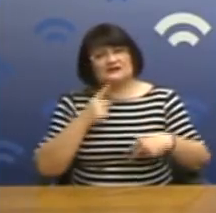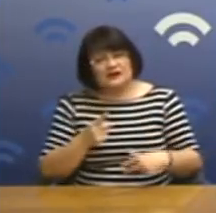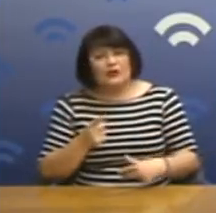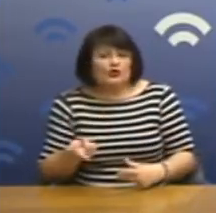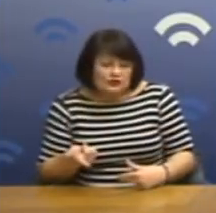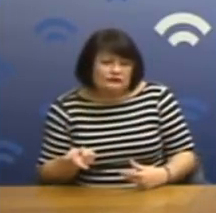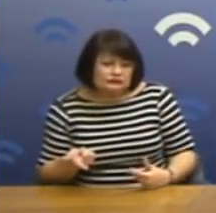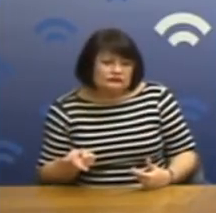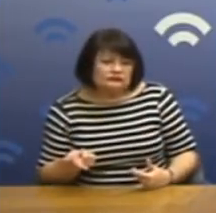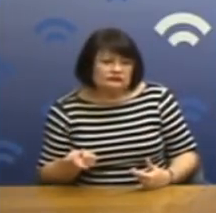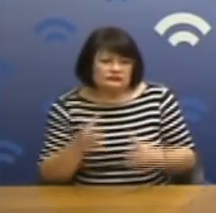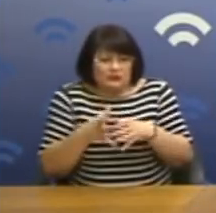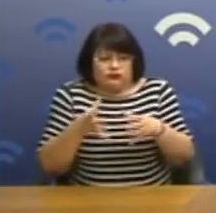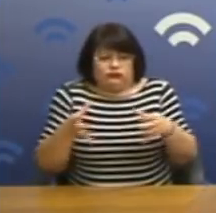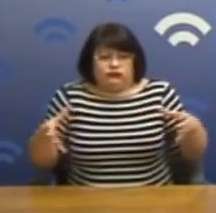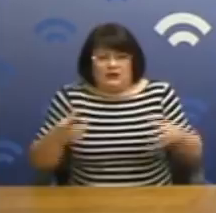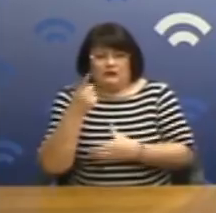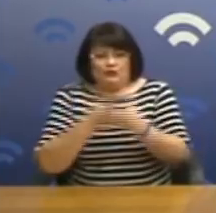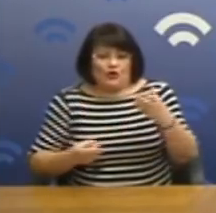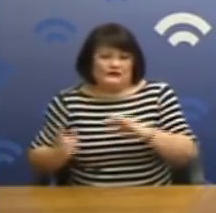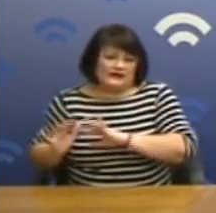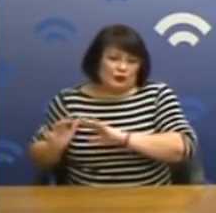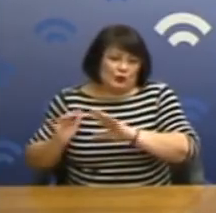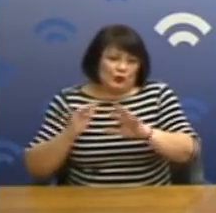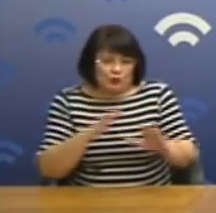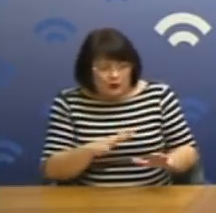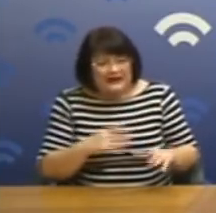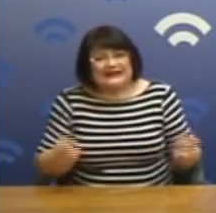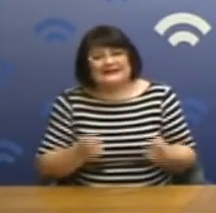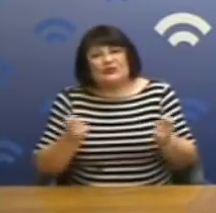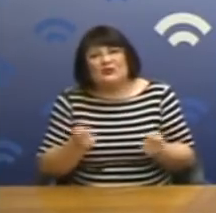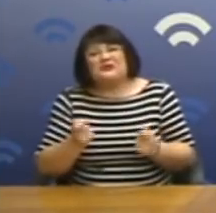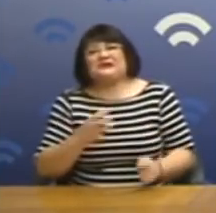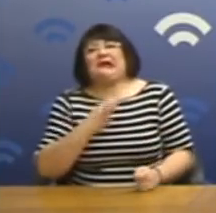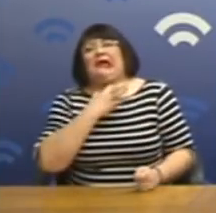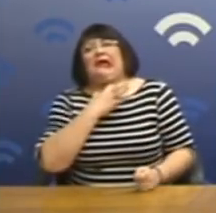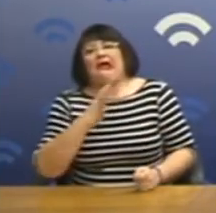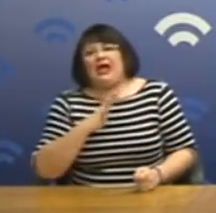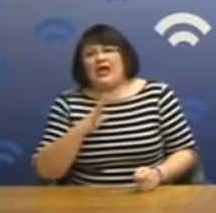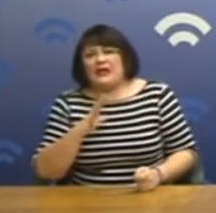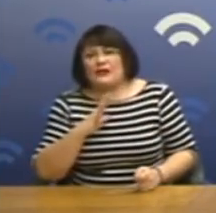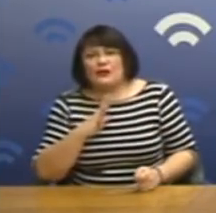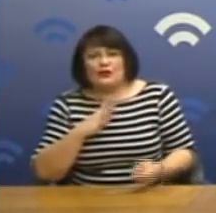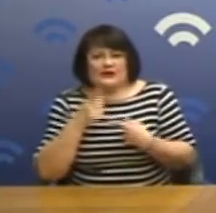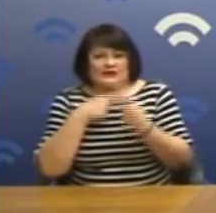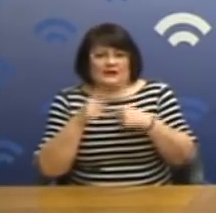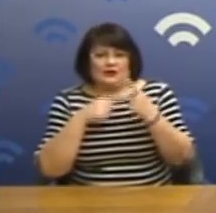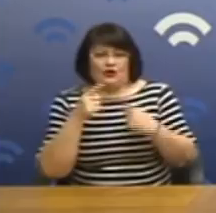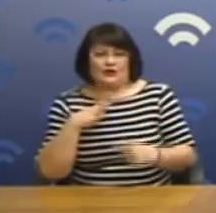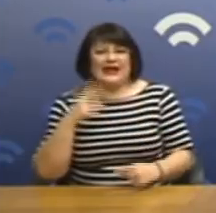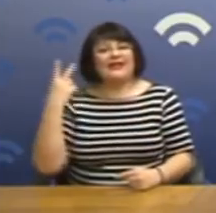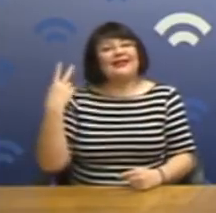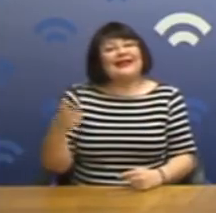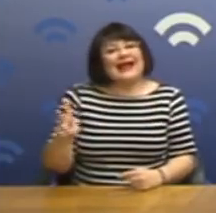που μεγαλοποίησαν το προσφυγικό χρησιμοποιώντας τους κατατρεγμένους ως πιόνια για την επιδίωξη των δικών